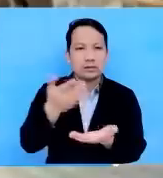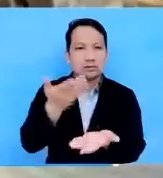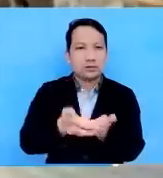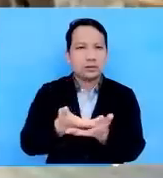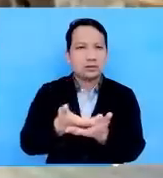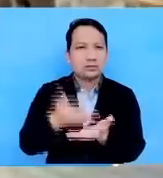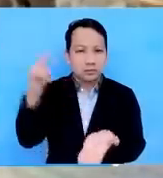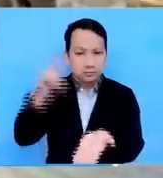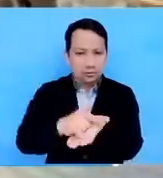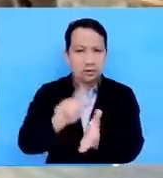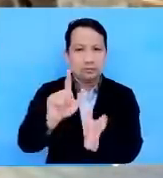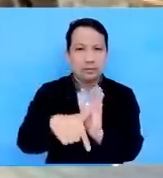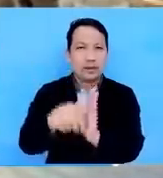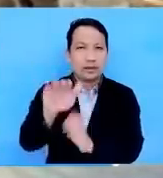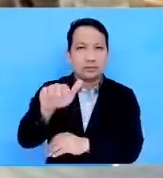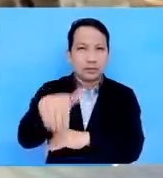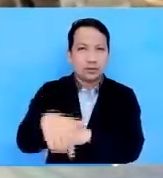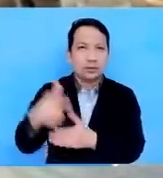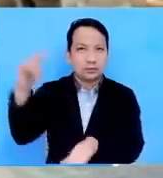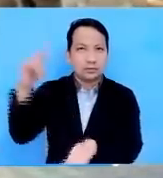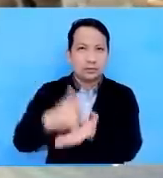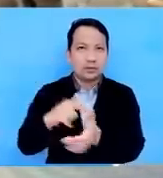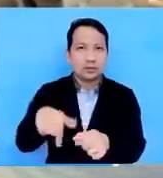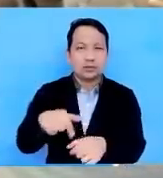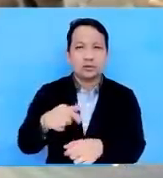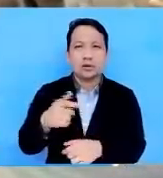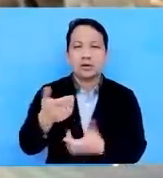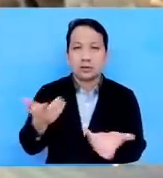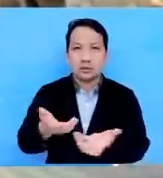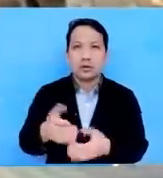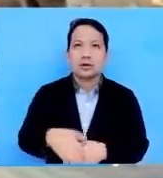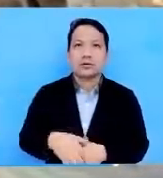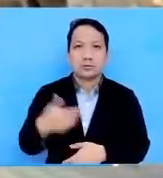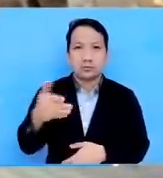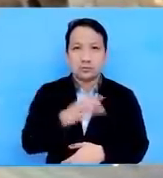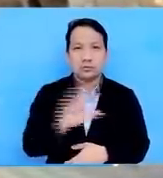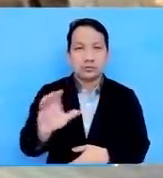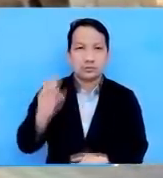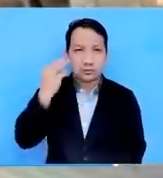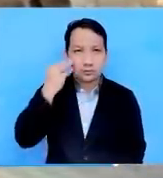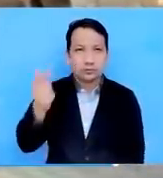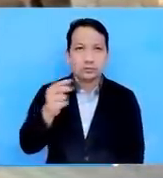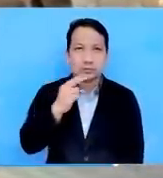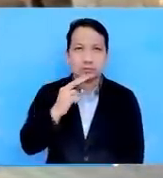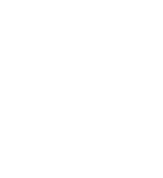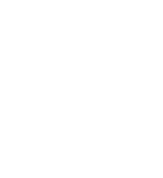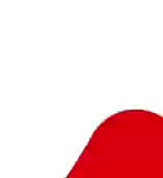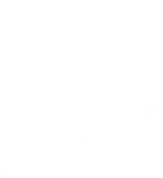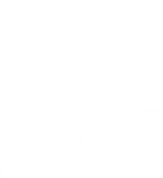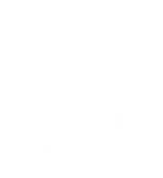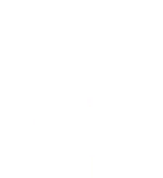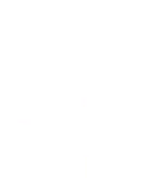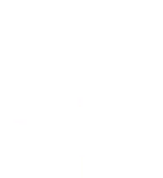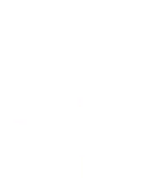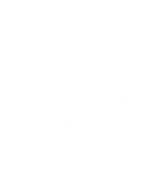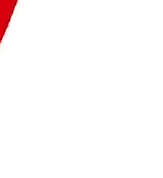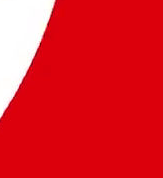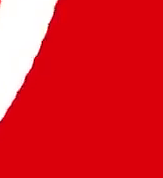Pilipinas mamayang gabi. Nagbabalita mula sa frontline, Mon Gualvez, News 5!